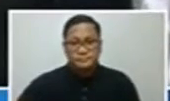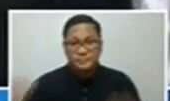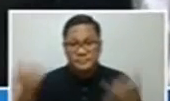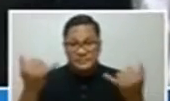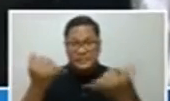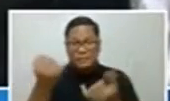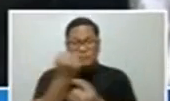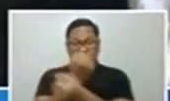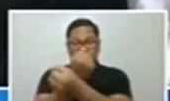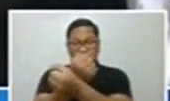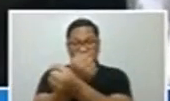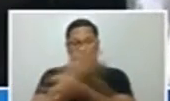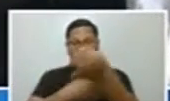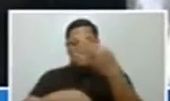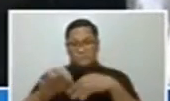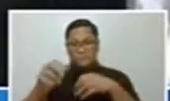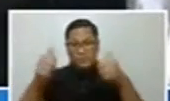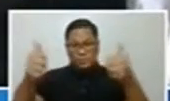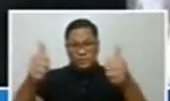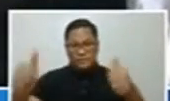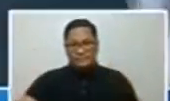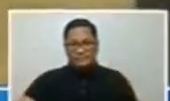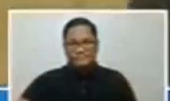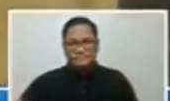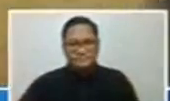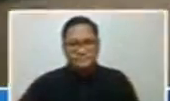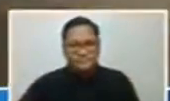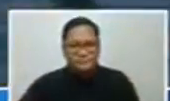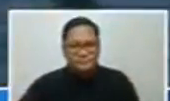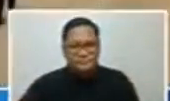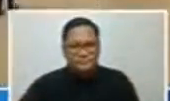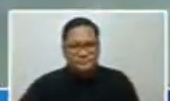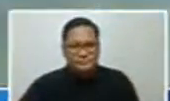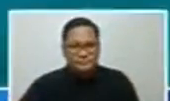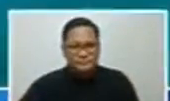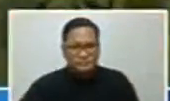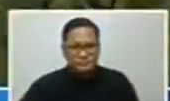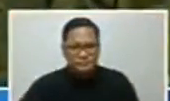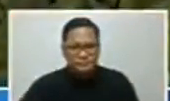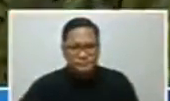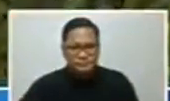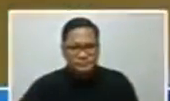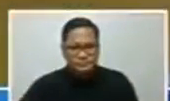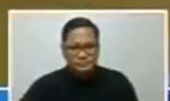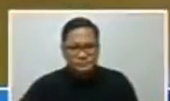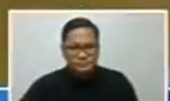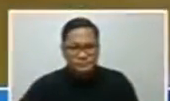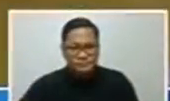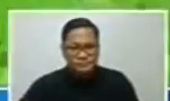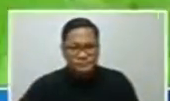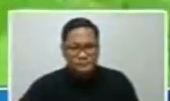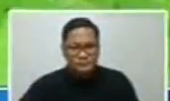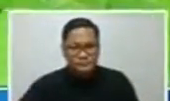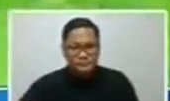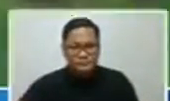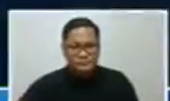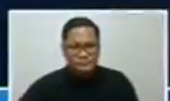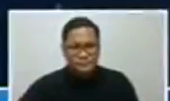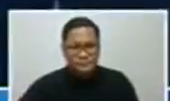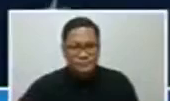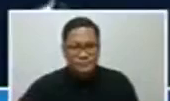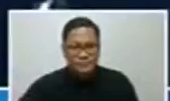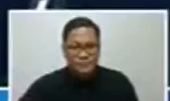na muna mabuksan katulad ng pagbukas sa Boracay kasi alam mo naman dito sa Palawan napakalawak